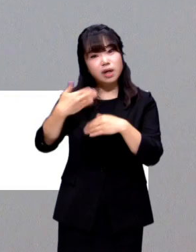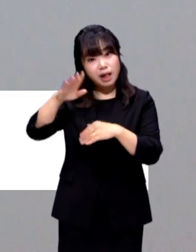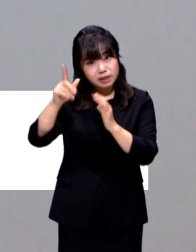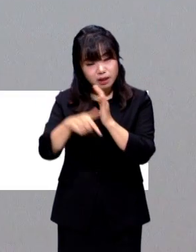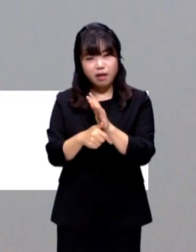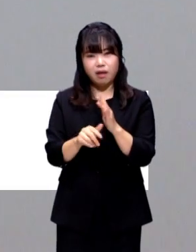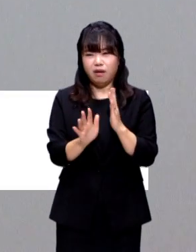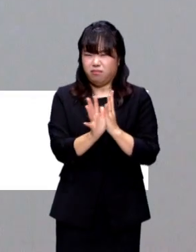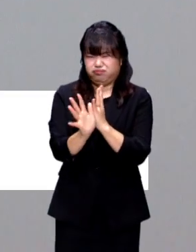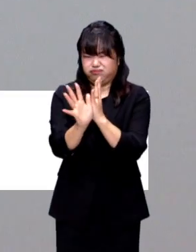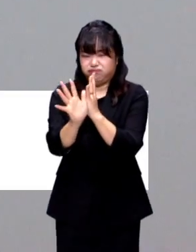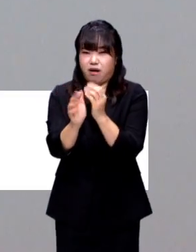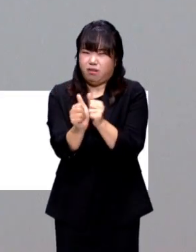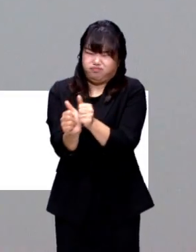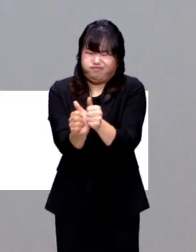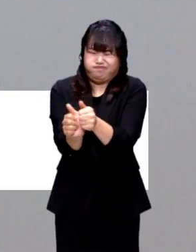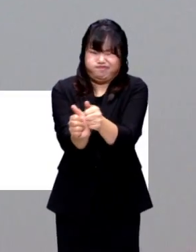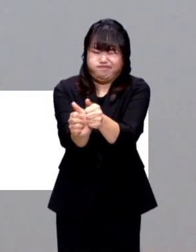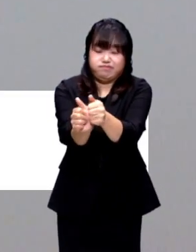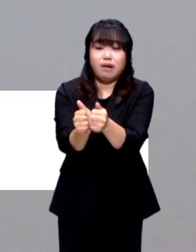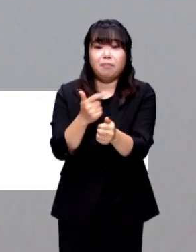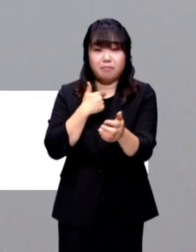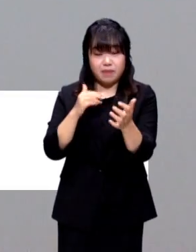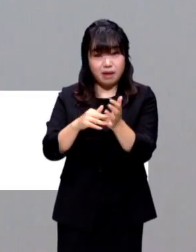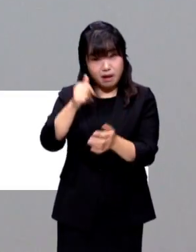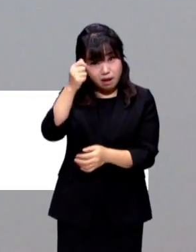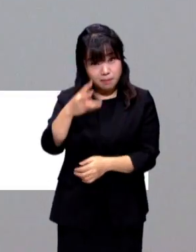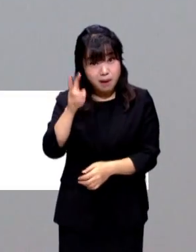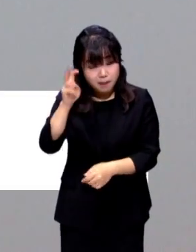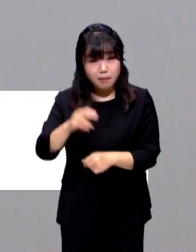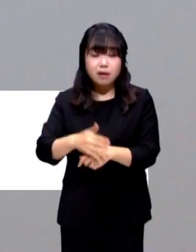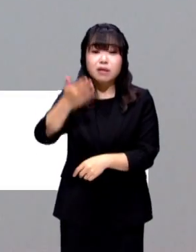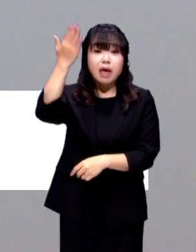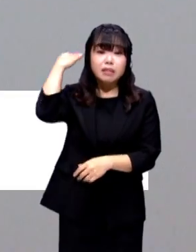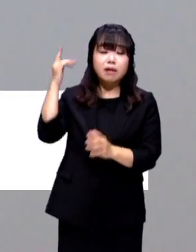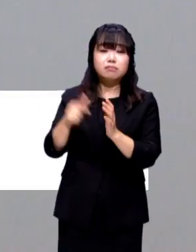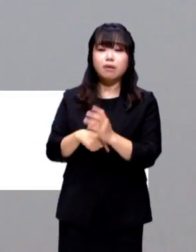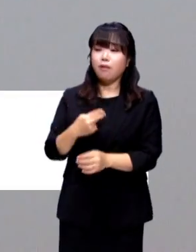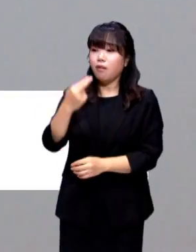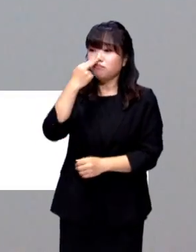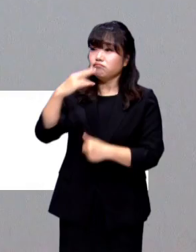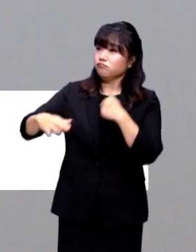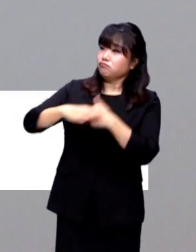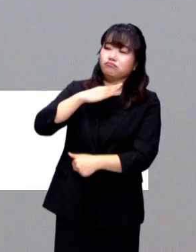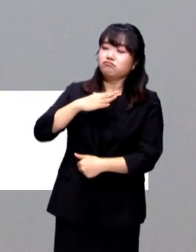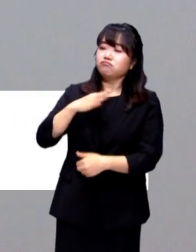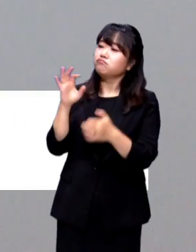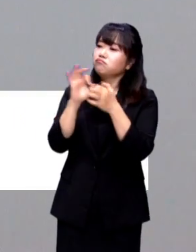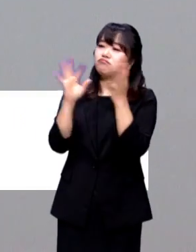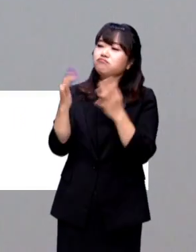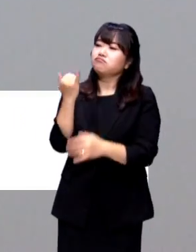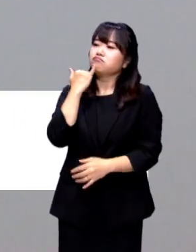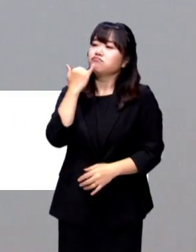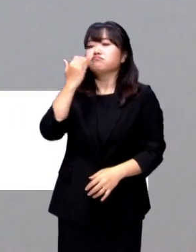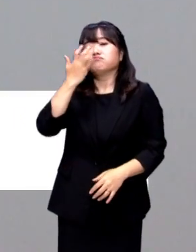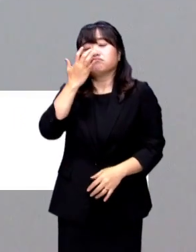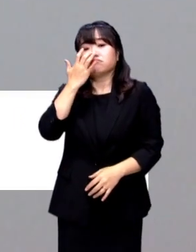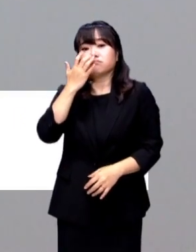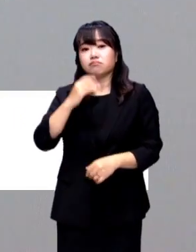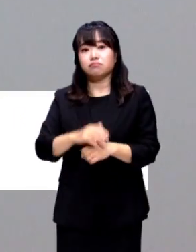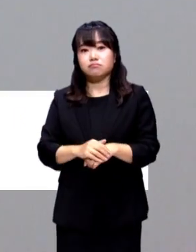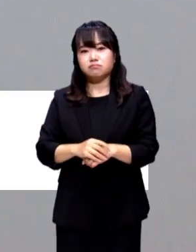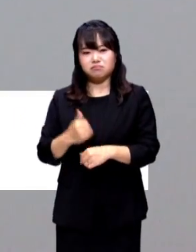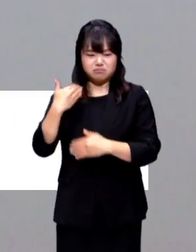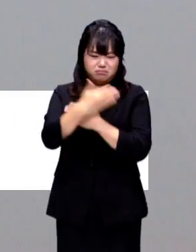있으실 거고요. 이런 경험들이 그전까지는 이게 내 생명을 위협할 수 있다는 자각까지는 못하지만